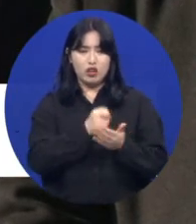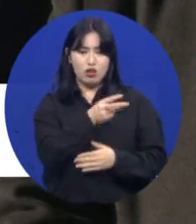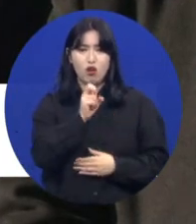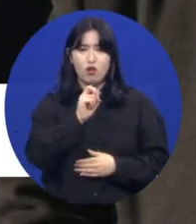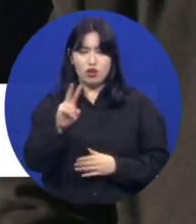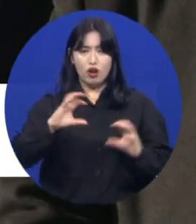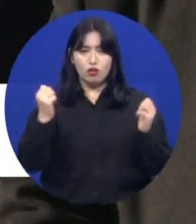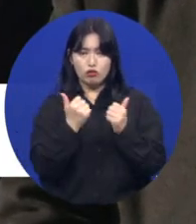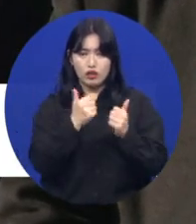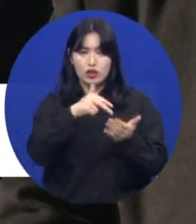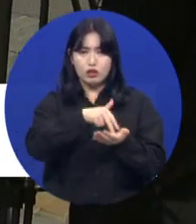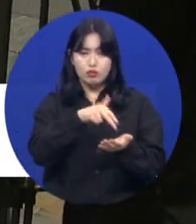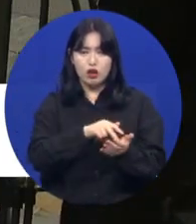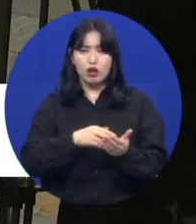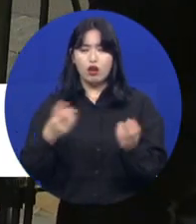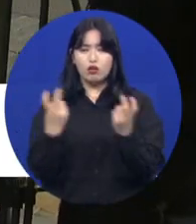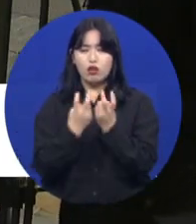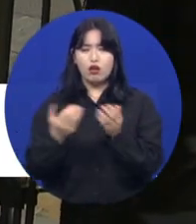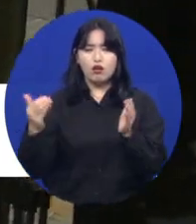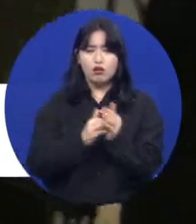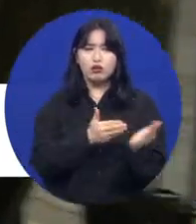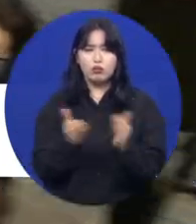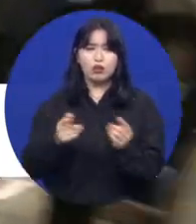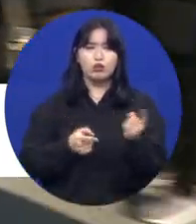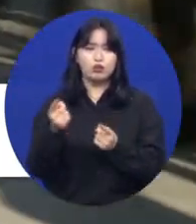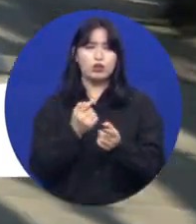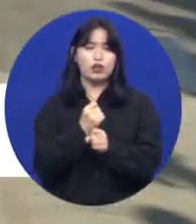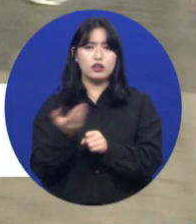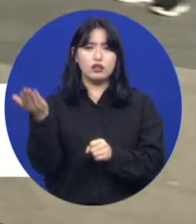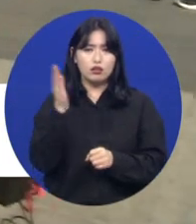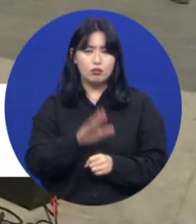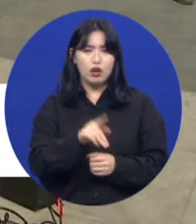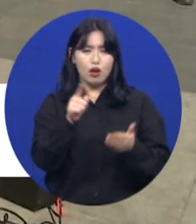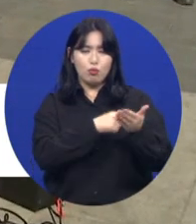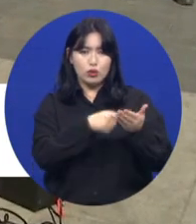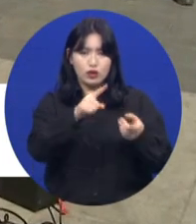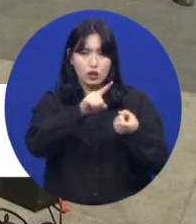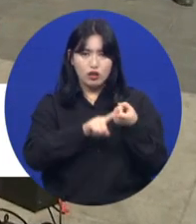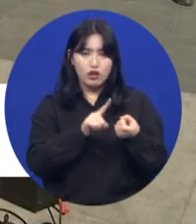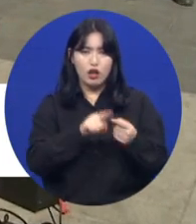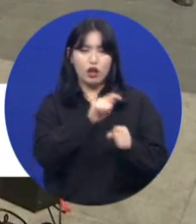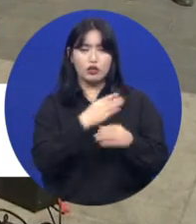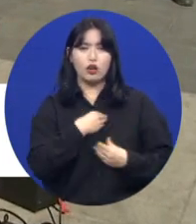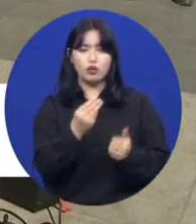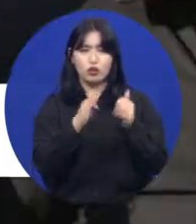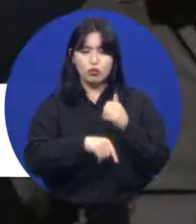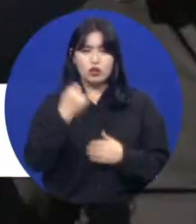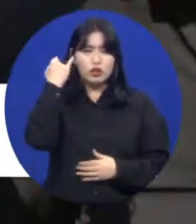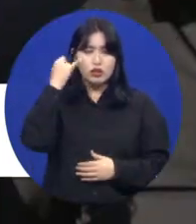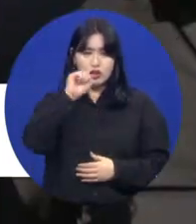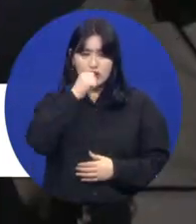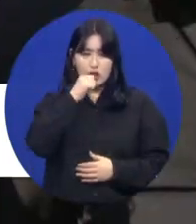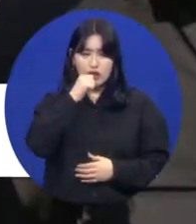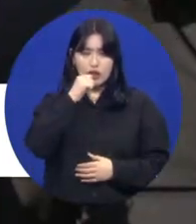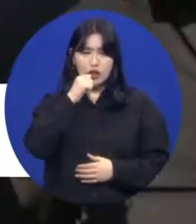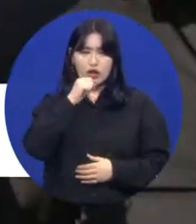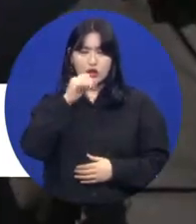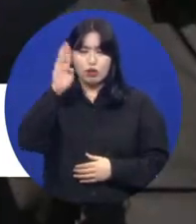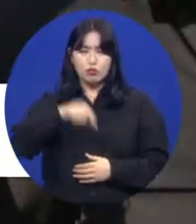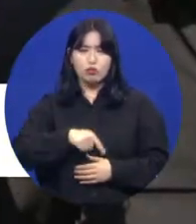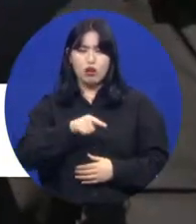여야가 개정안의 대안까지 마련해 조율했지만 희생자 배 보상은 행정안전부와 기획재정부의 무성의로